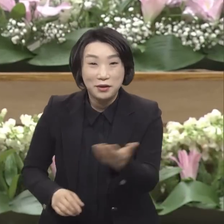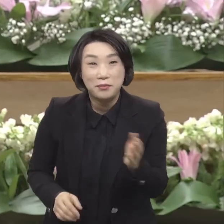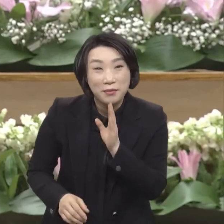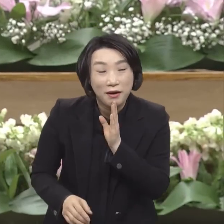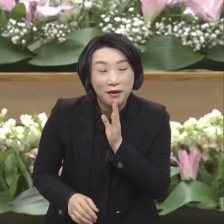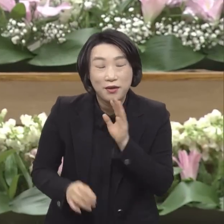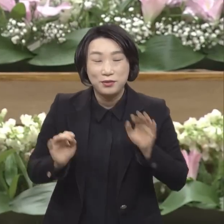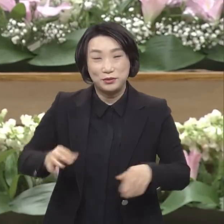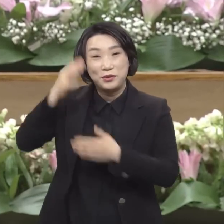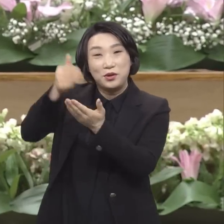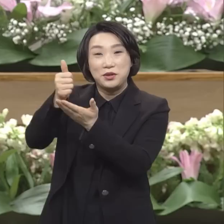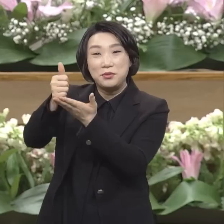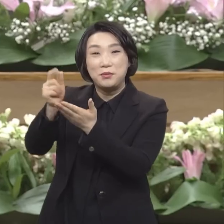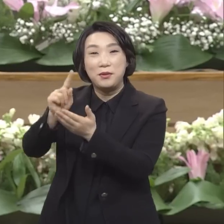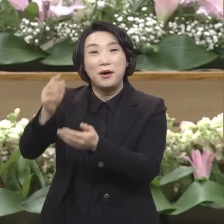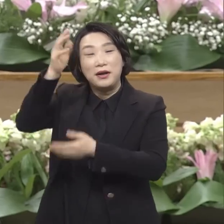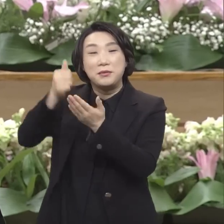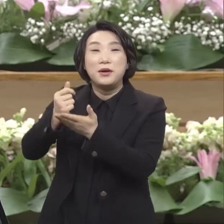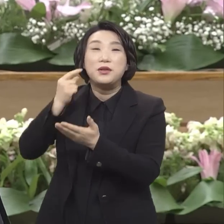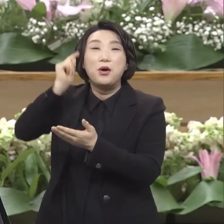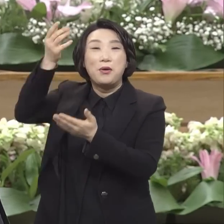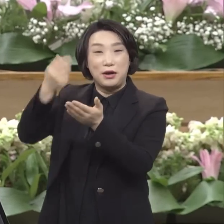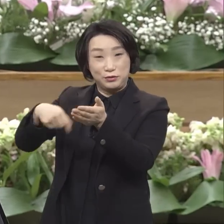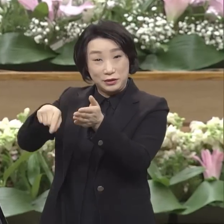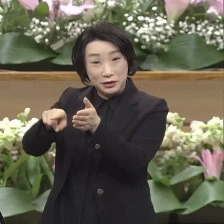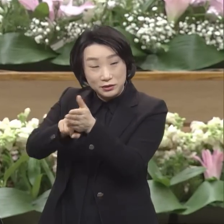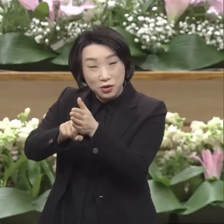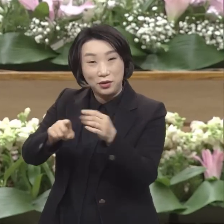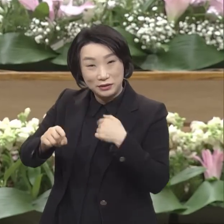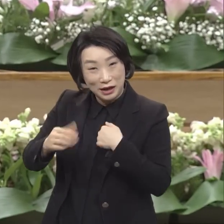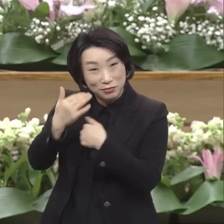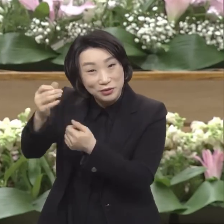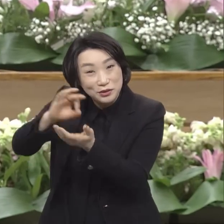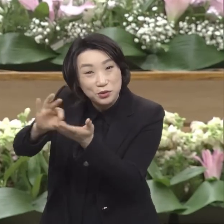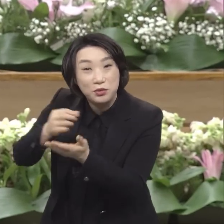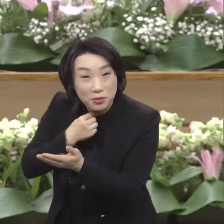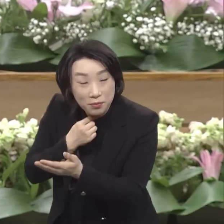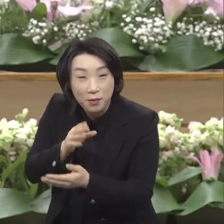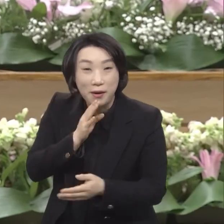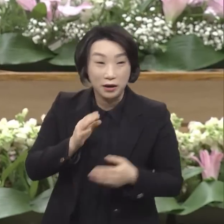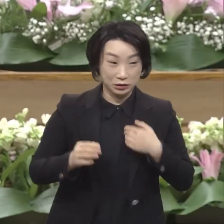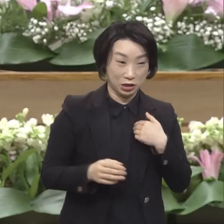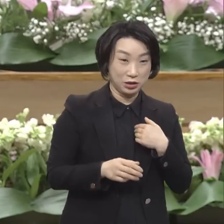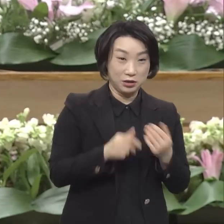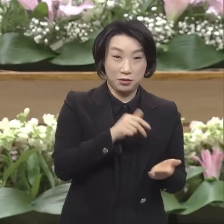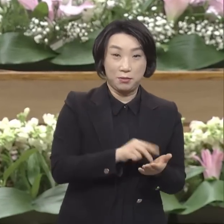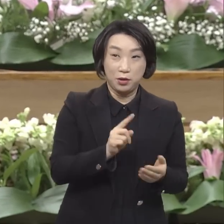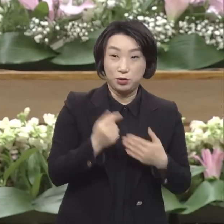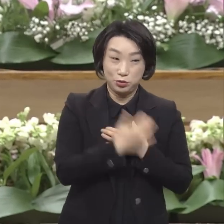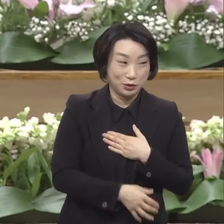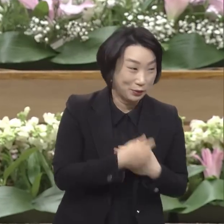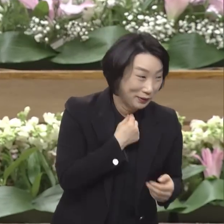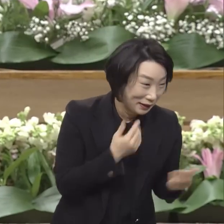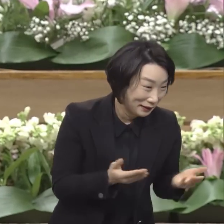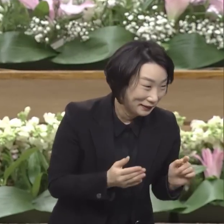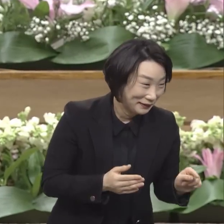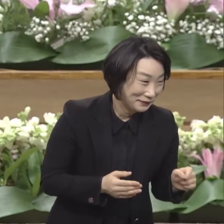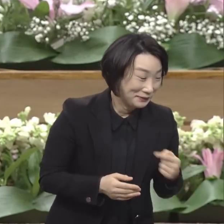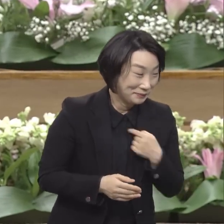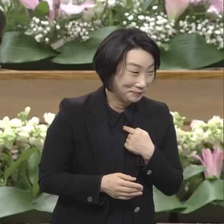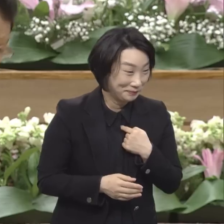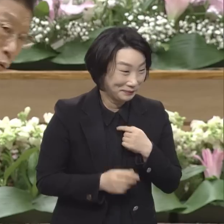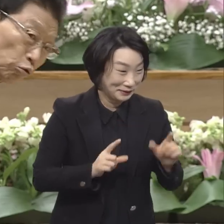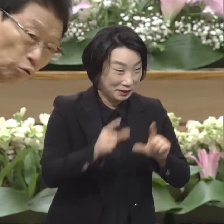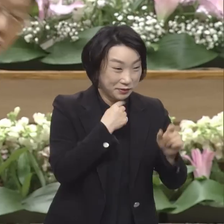성령은 하나님의 영광을 위해서 나를 쓰시려고 그러고, 나는 육신이 원하는 대로